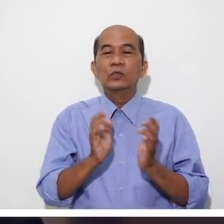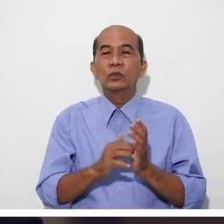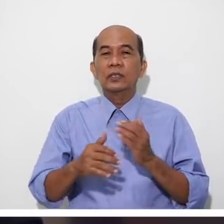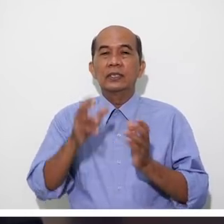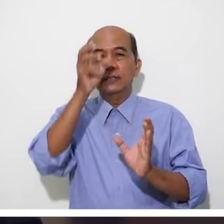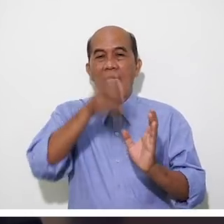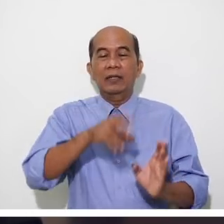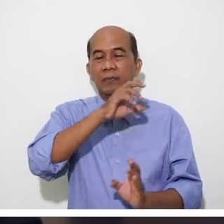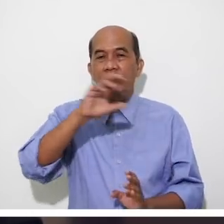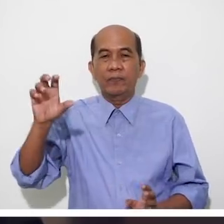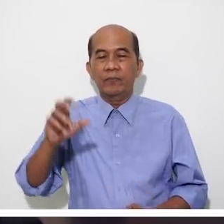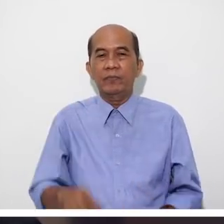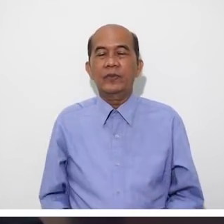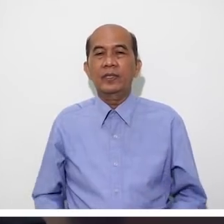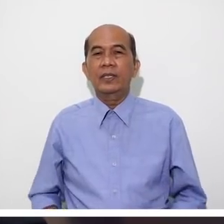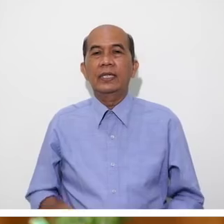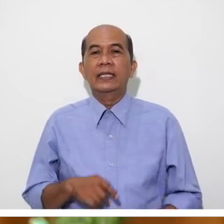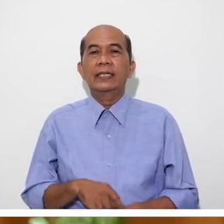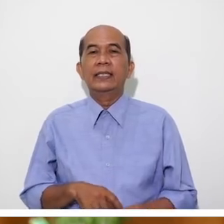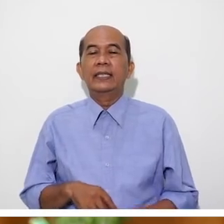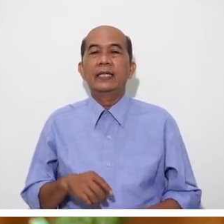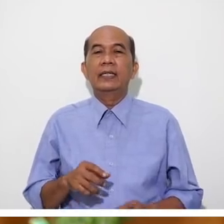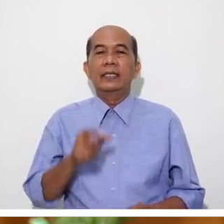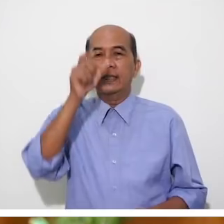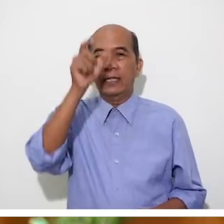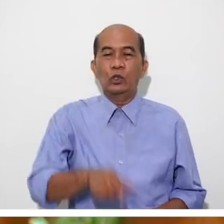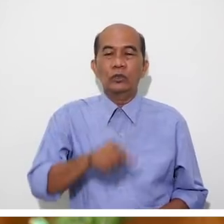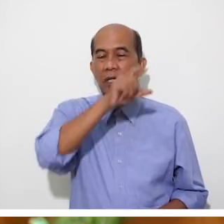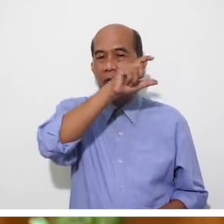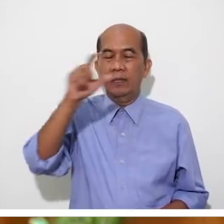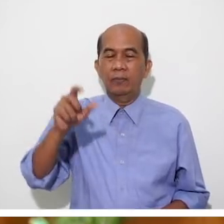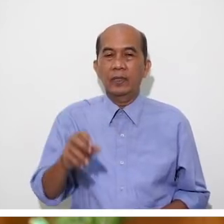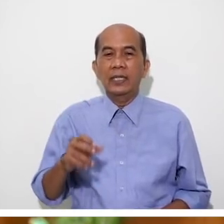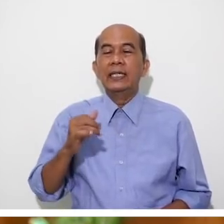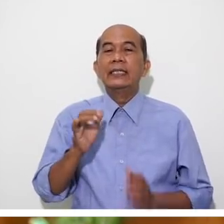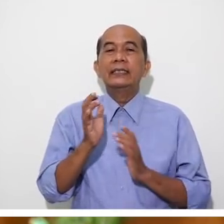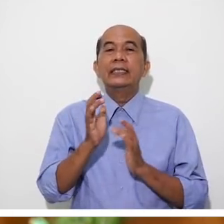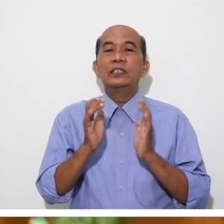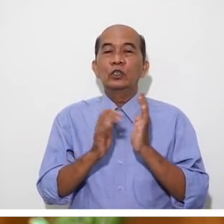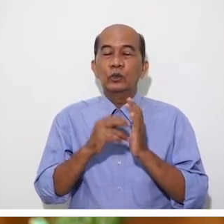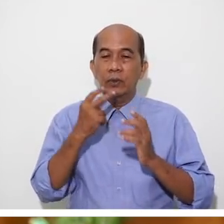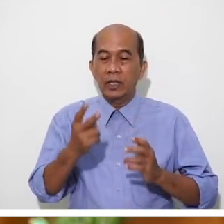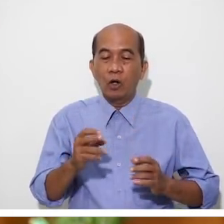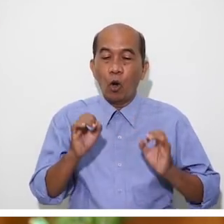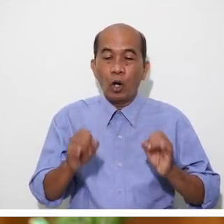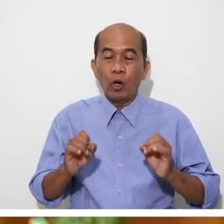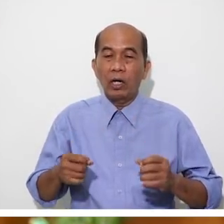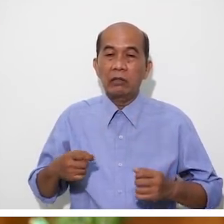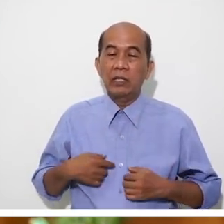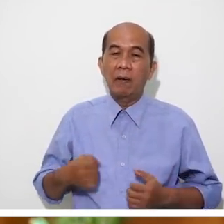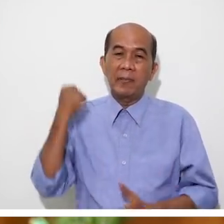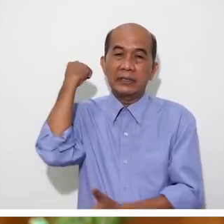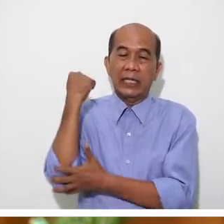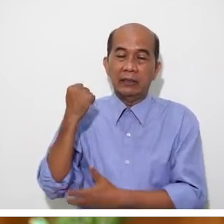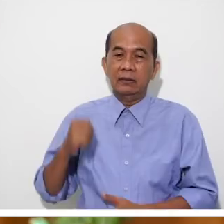Pada saat Yesus ada di kayu salib, Yesus melihat orang-orang yang saat itu membuli dia. Yesus